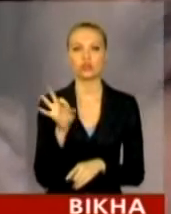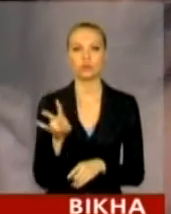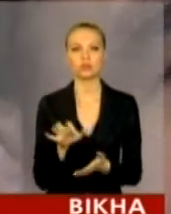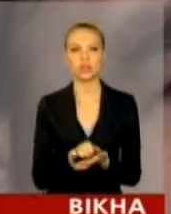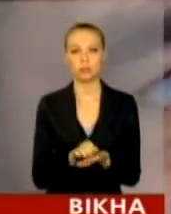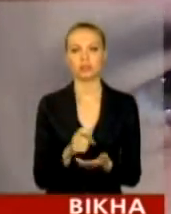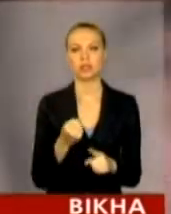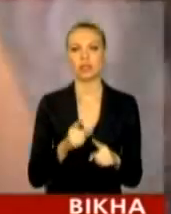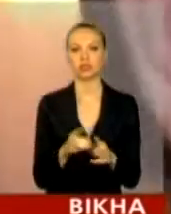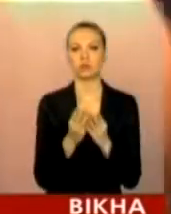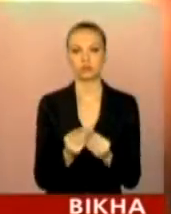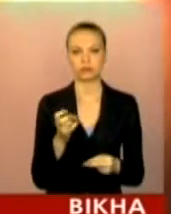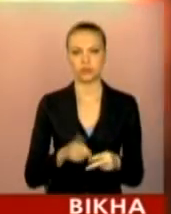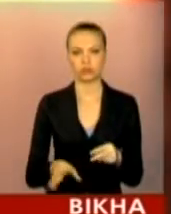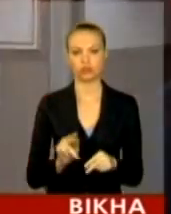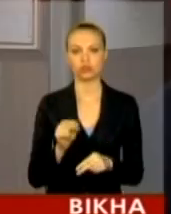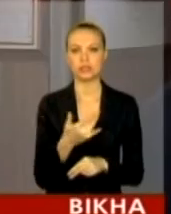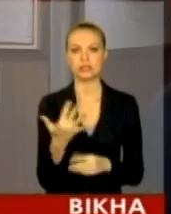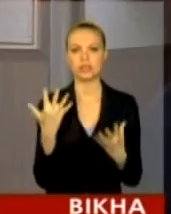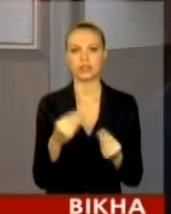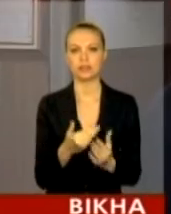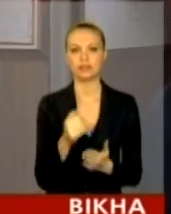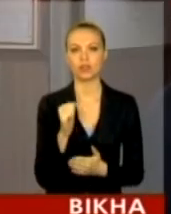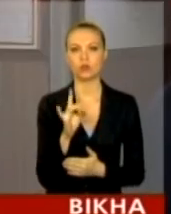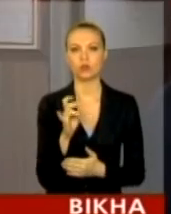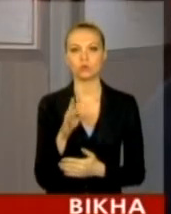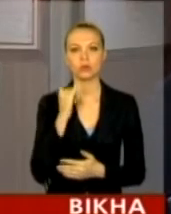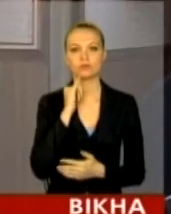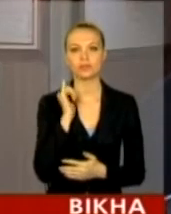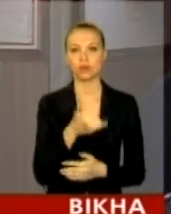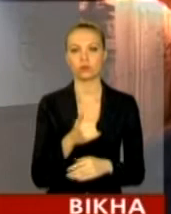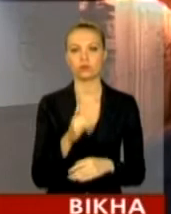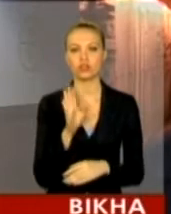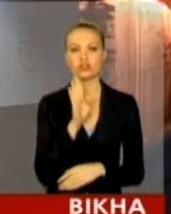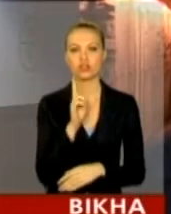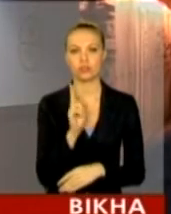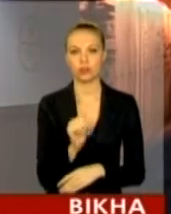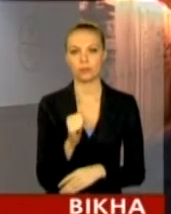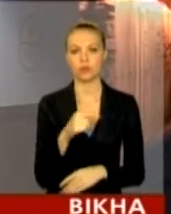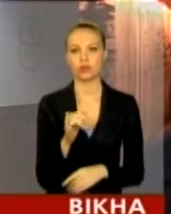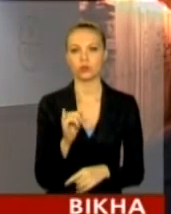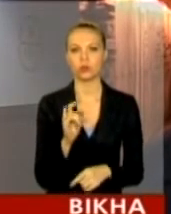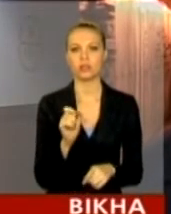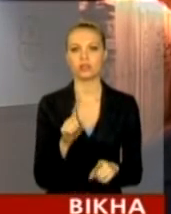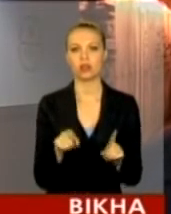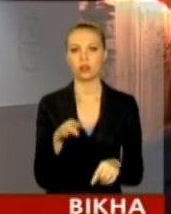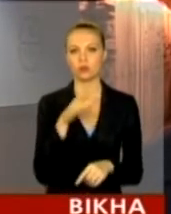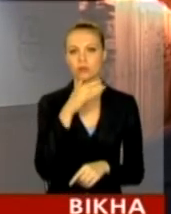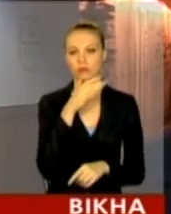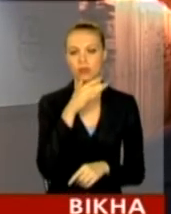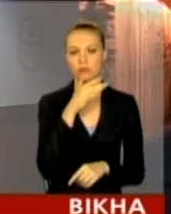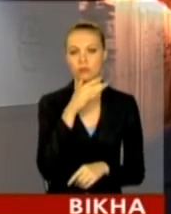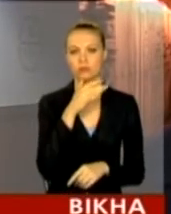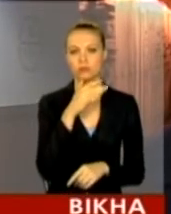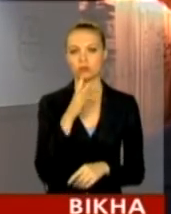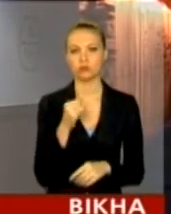На цьому вербування не скінчилося. За кілька днів від Анатолія Крупського зателефонувала жінка. З некоторое время, наверное, ну, как